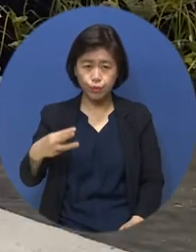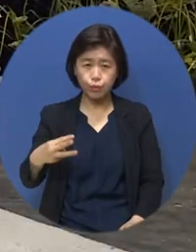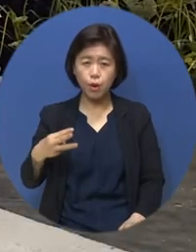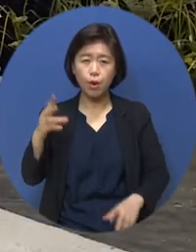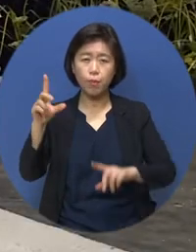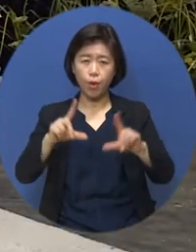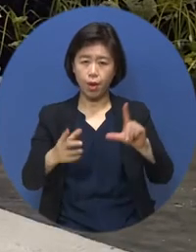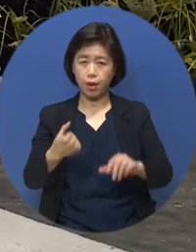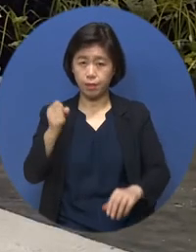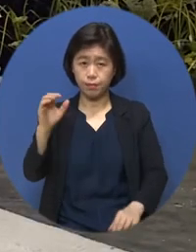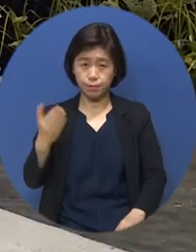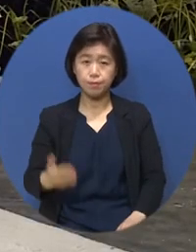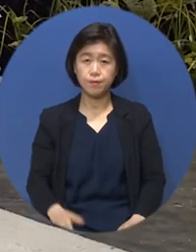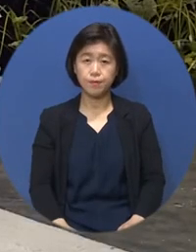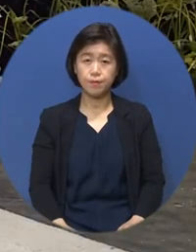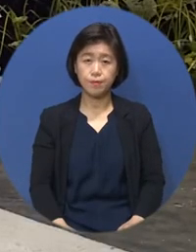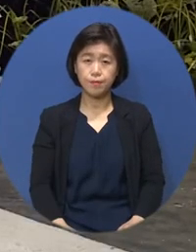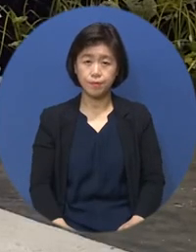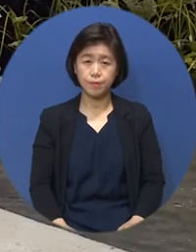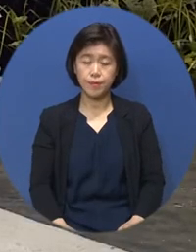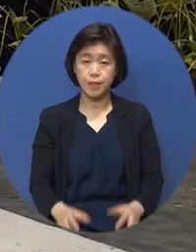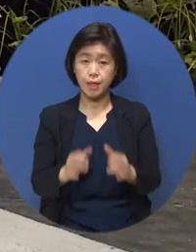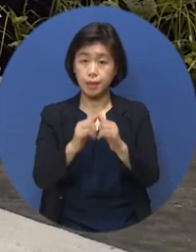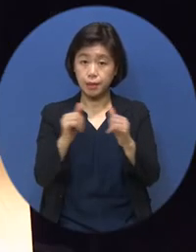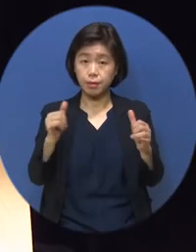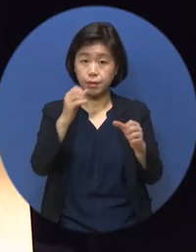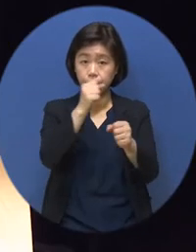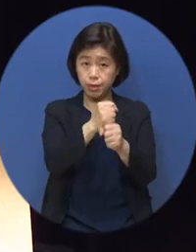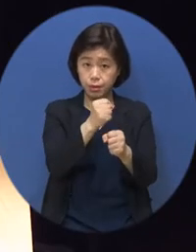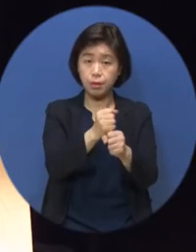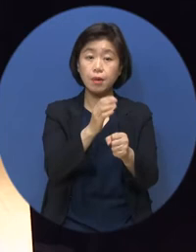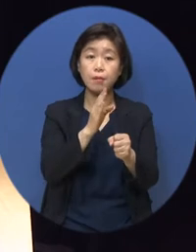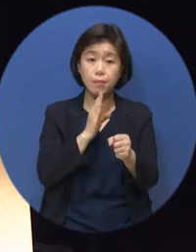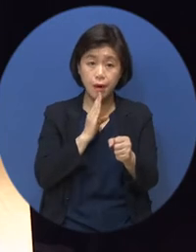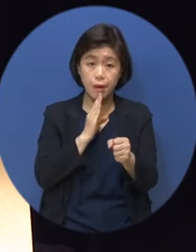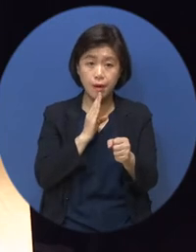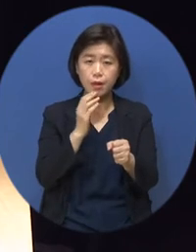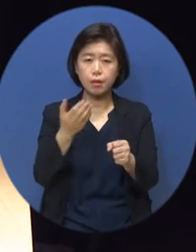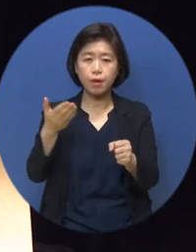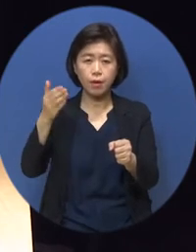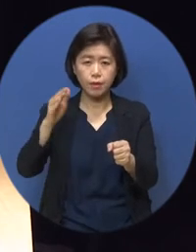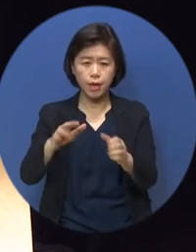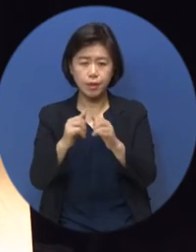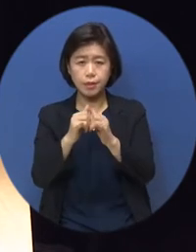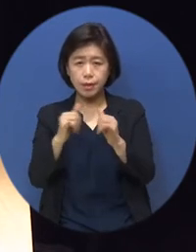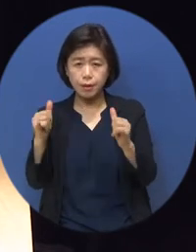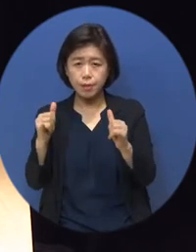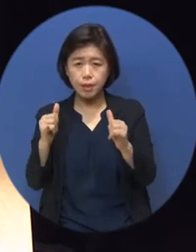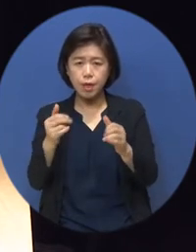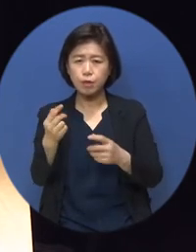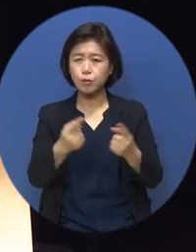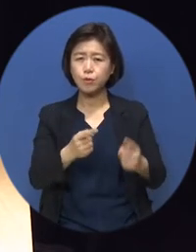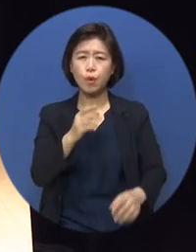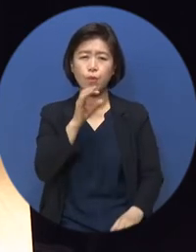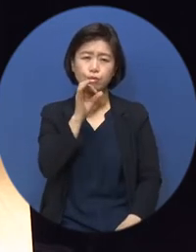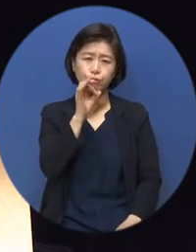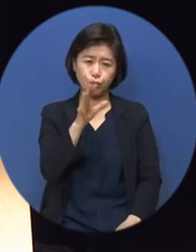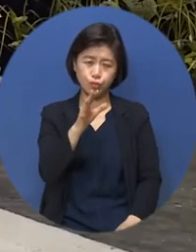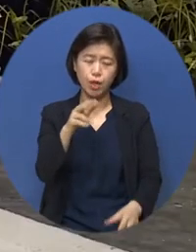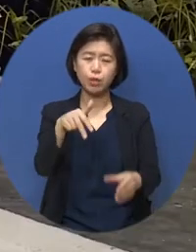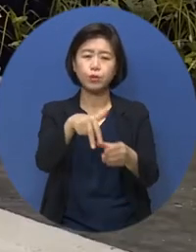이 행위는 인간이 창조했으나 인간이 유일하게 통제하지 못하는 종교가